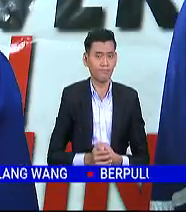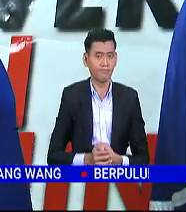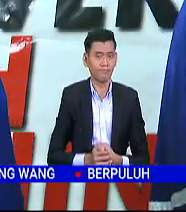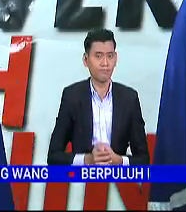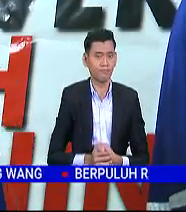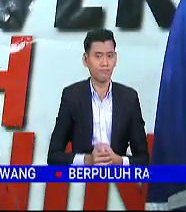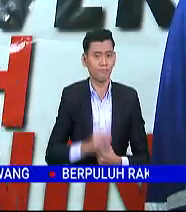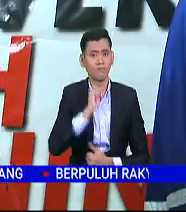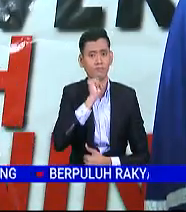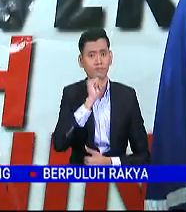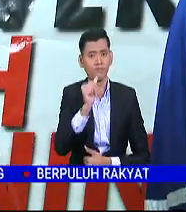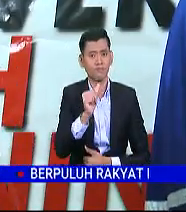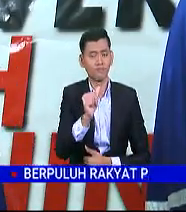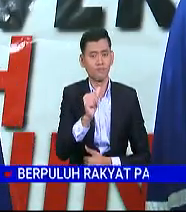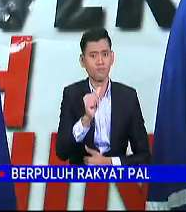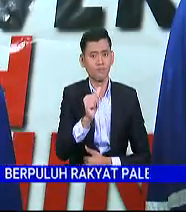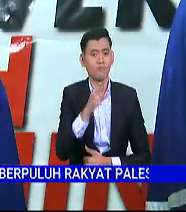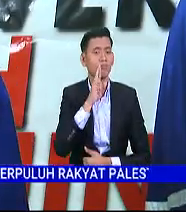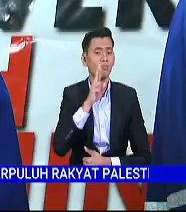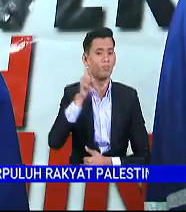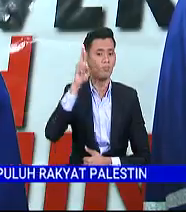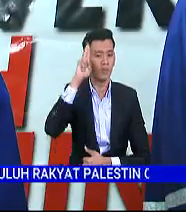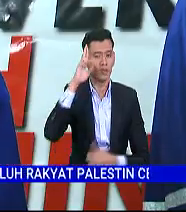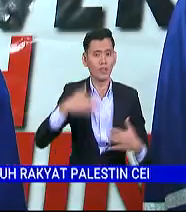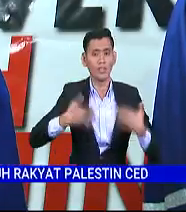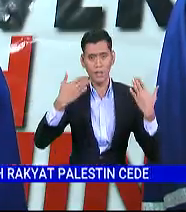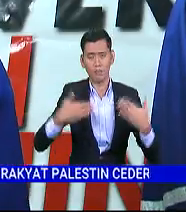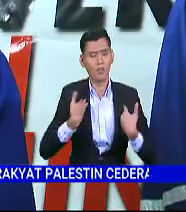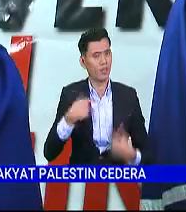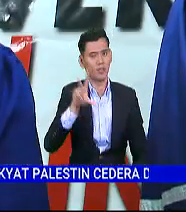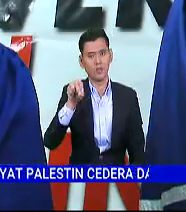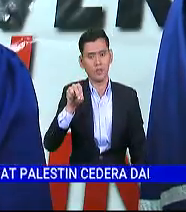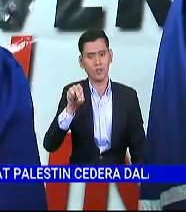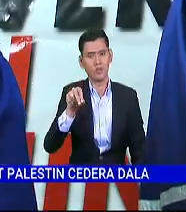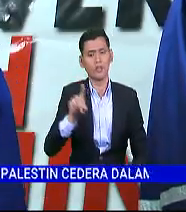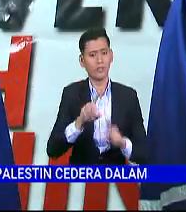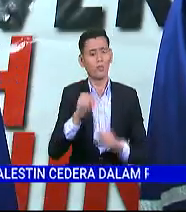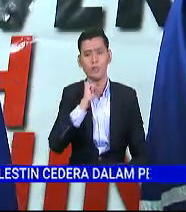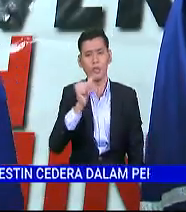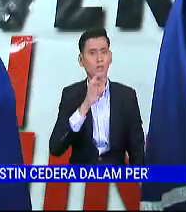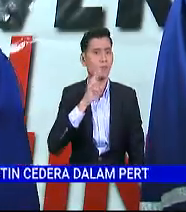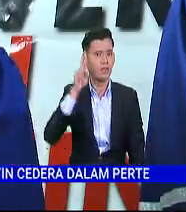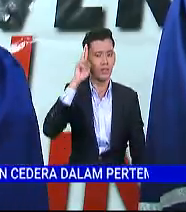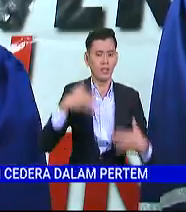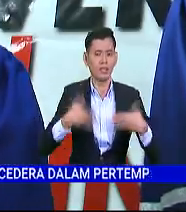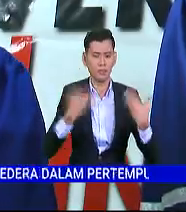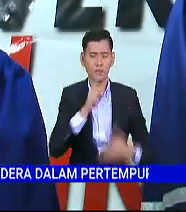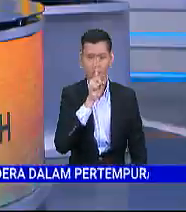obviously dia bukan seorang remaja yang happy, remaja yang gembira.